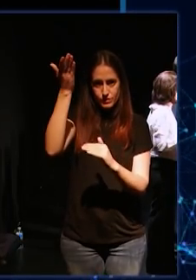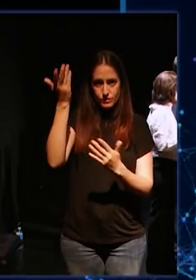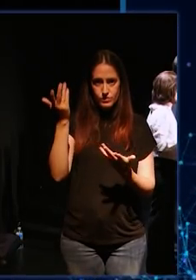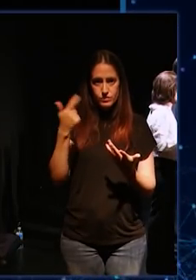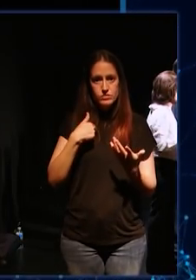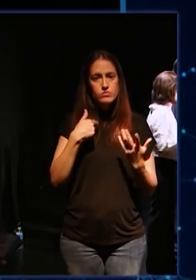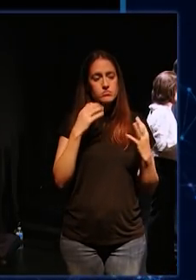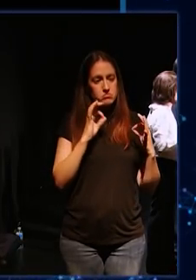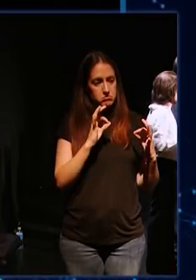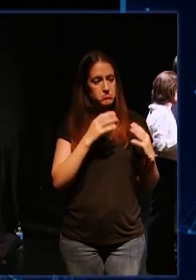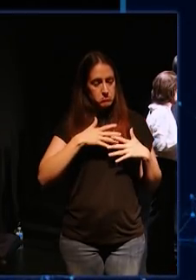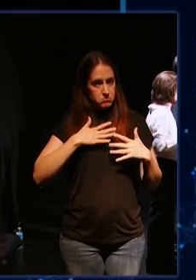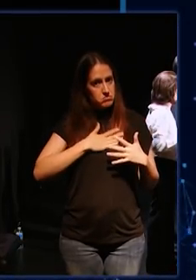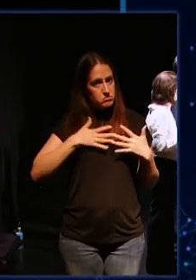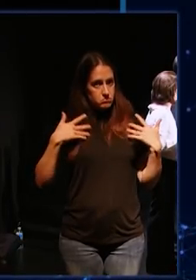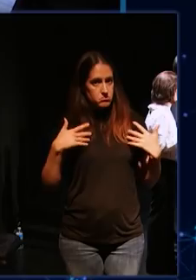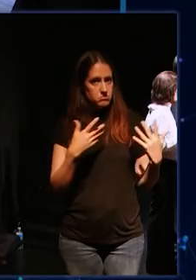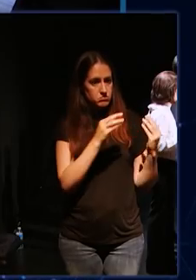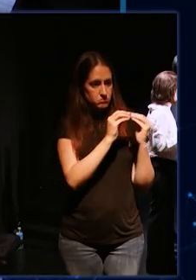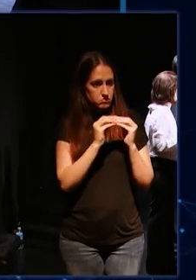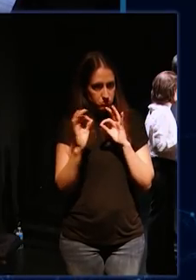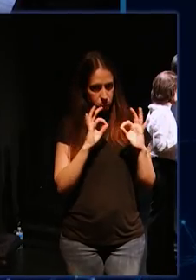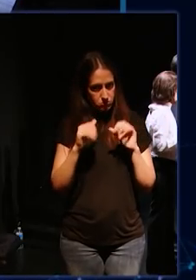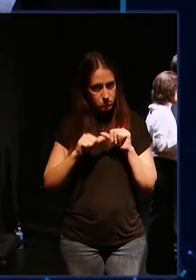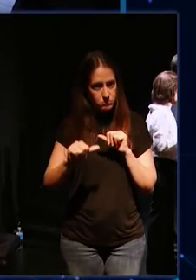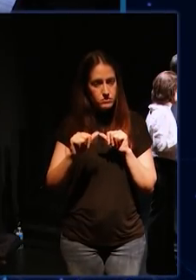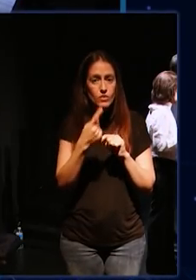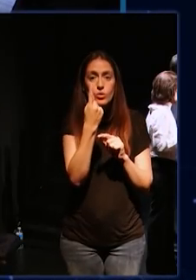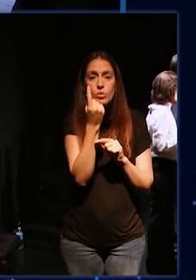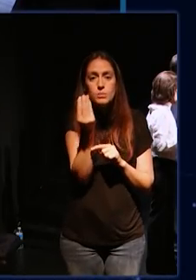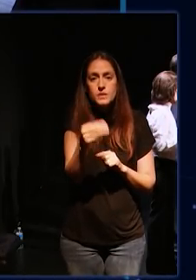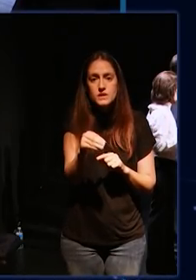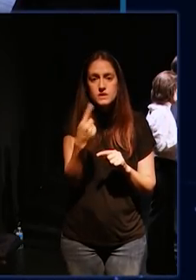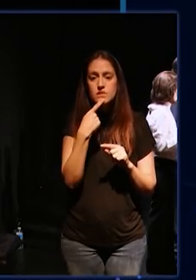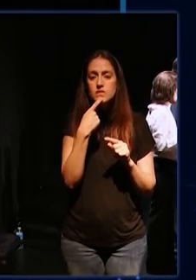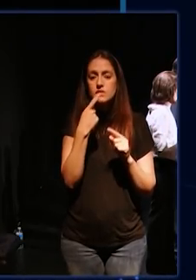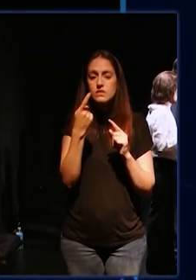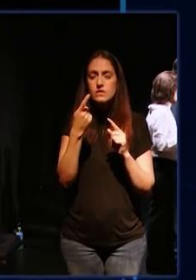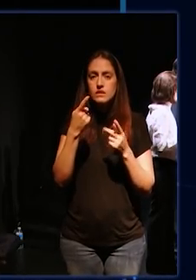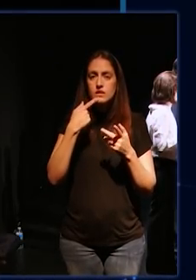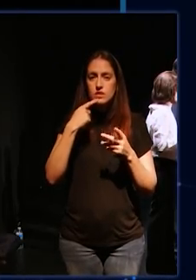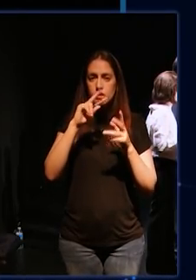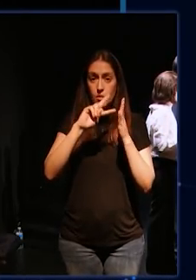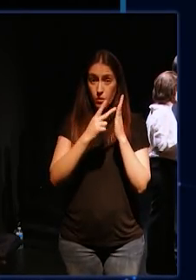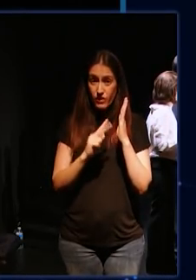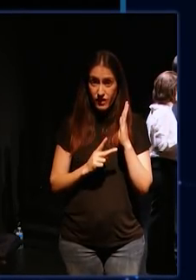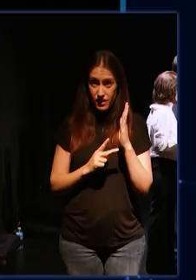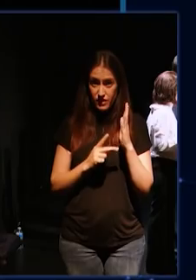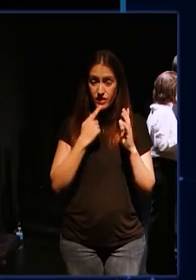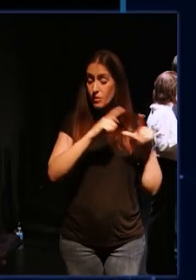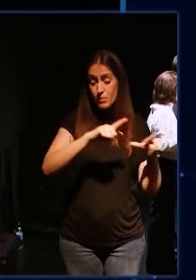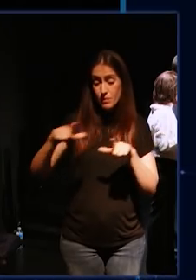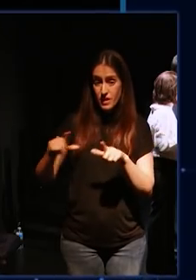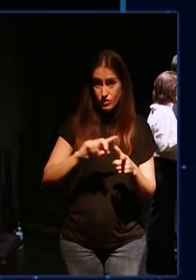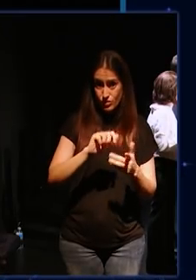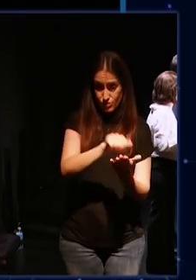Celebro que hi siguem. Només una coseta, com que ha sortit diverses vegades el tema de la modificació del tema dels baixos locals